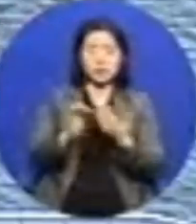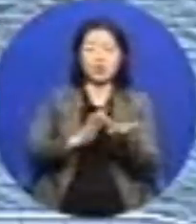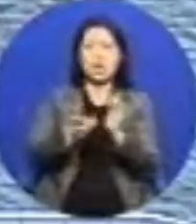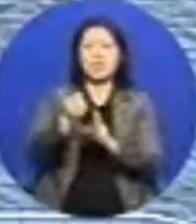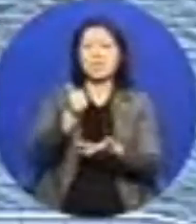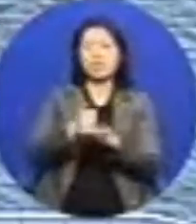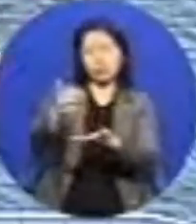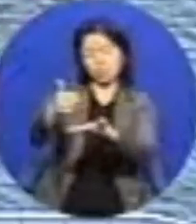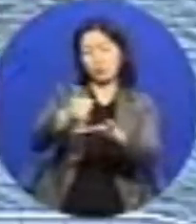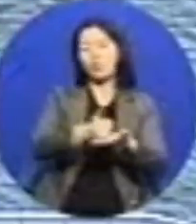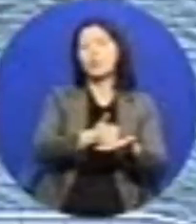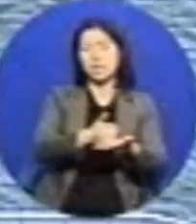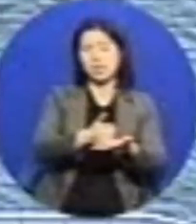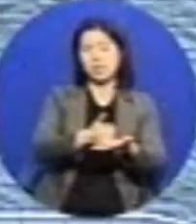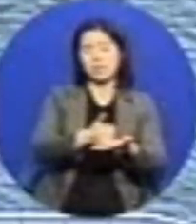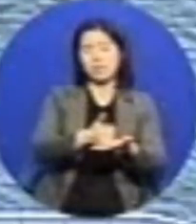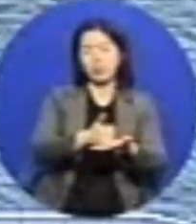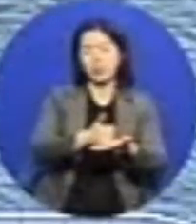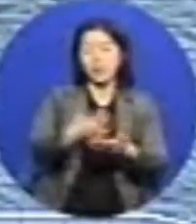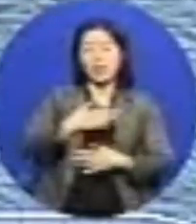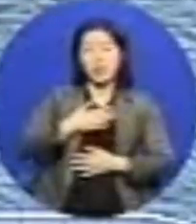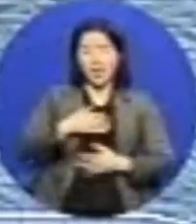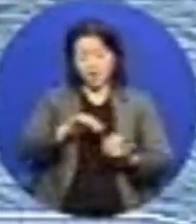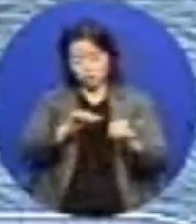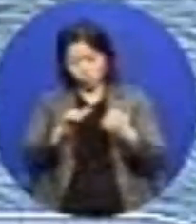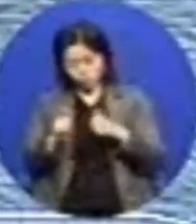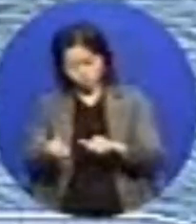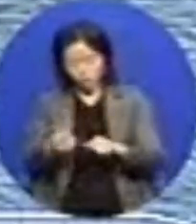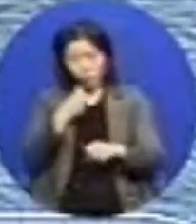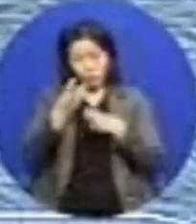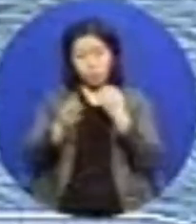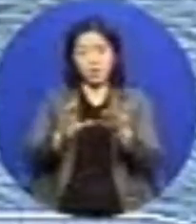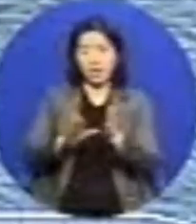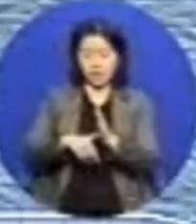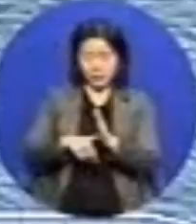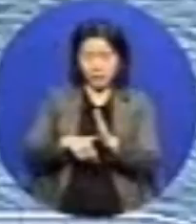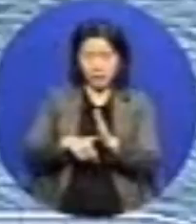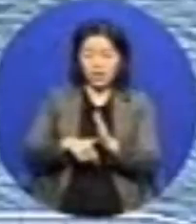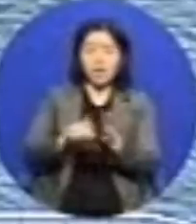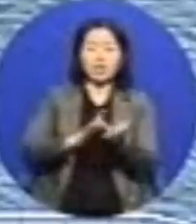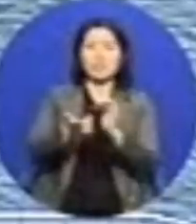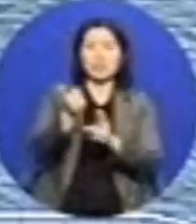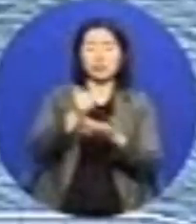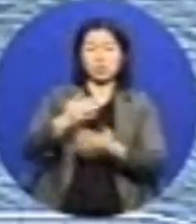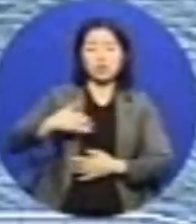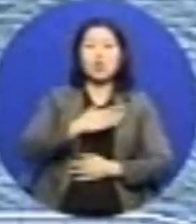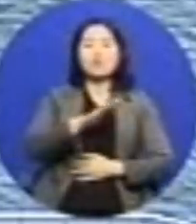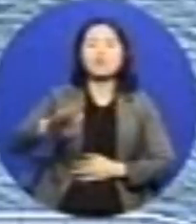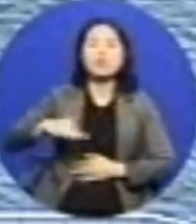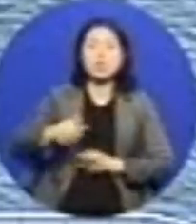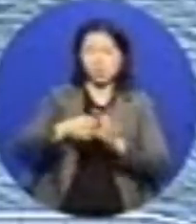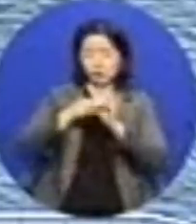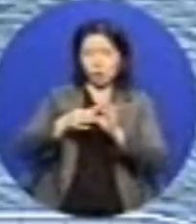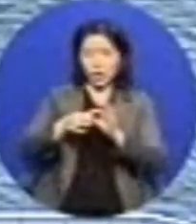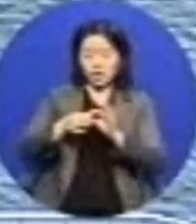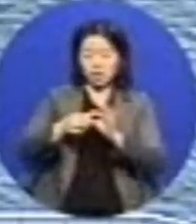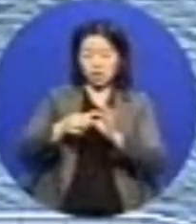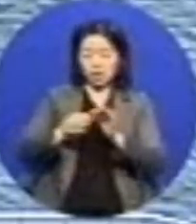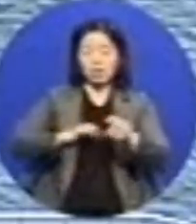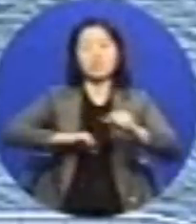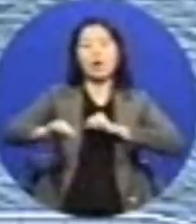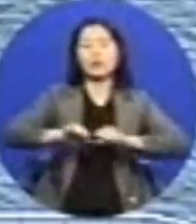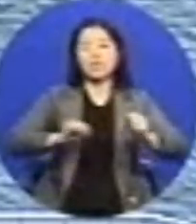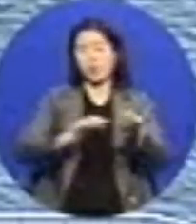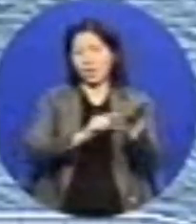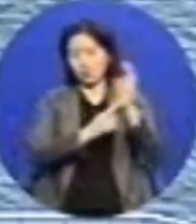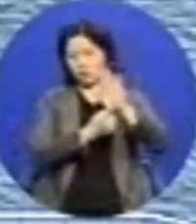여러분이나 내가 죽었다고 고백할 때 비로소 예수님은 여러분을 통해서 역사하시는 거에요 여러분 우리가